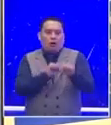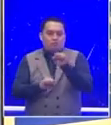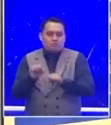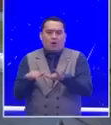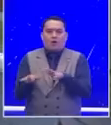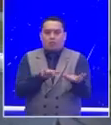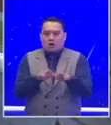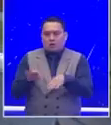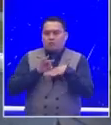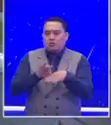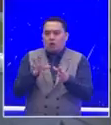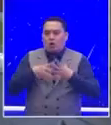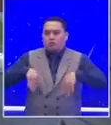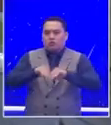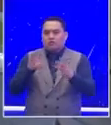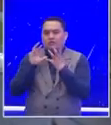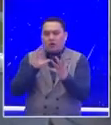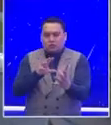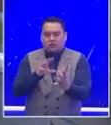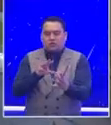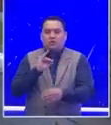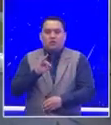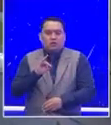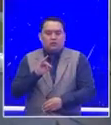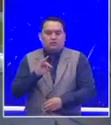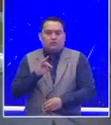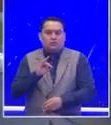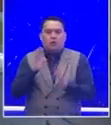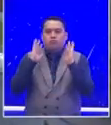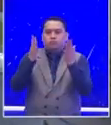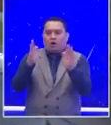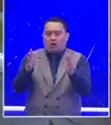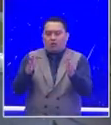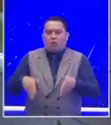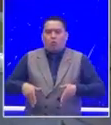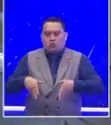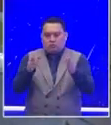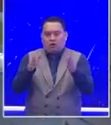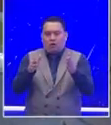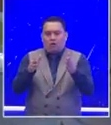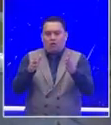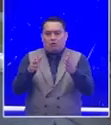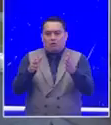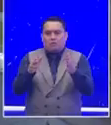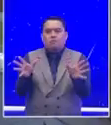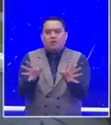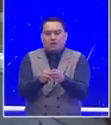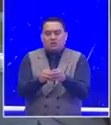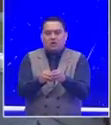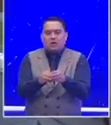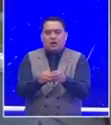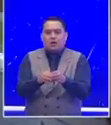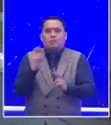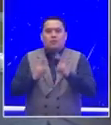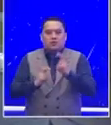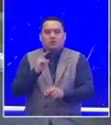мероприятия проводятся в общественном транспорте, в скверах, парках. Это силами уже